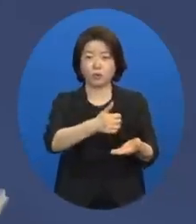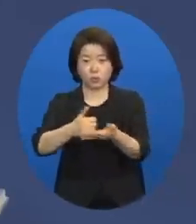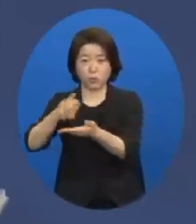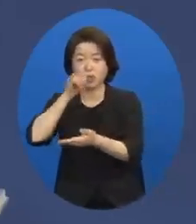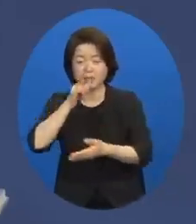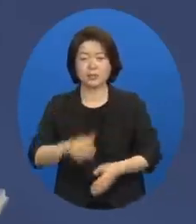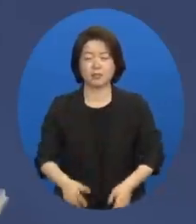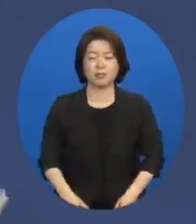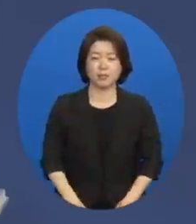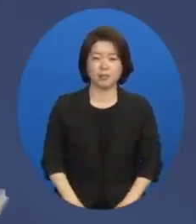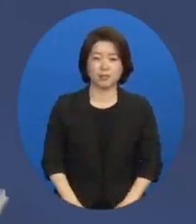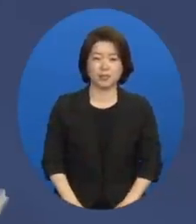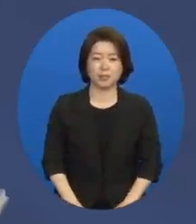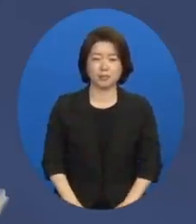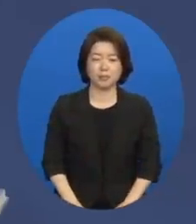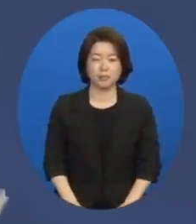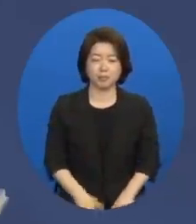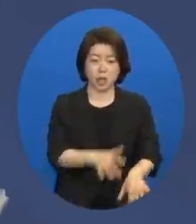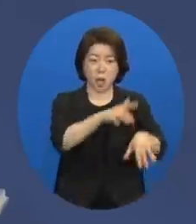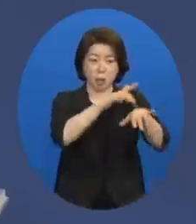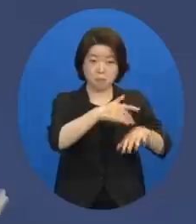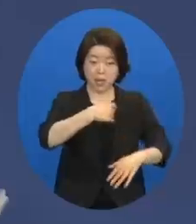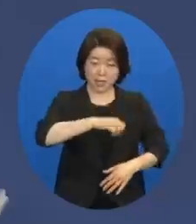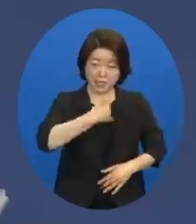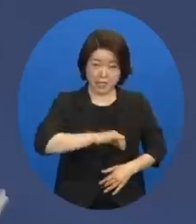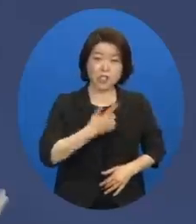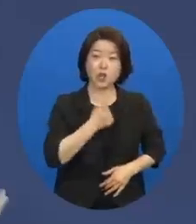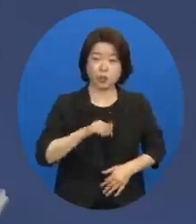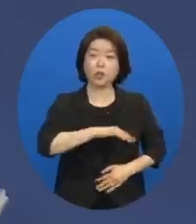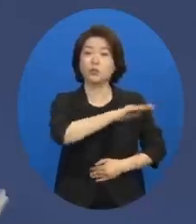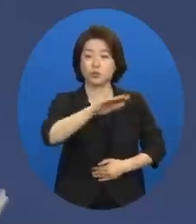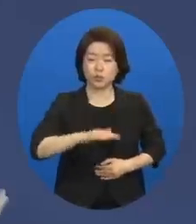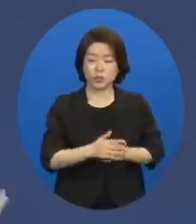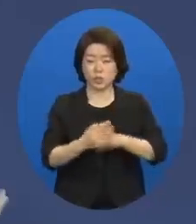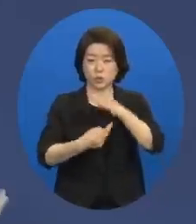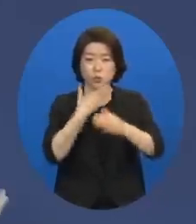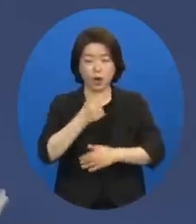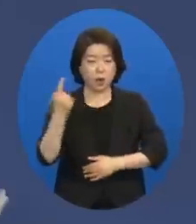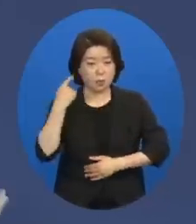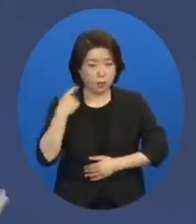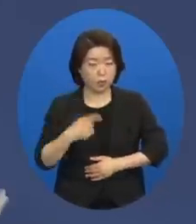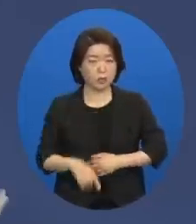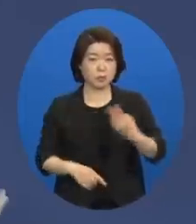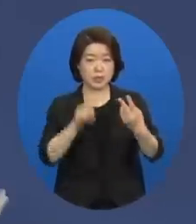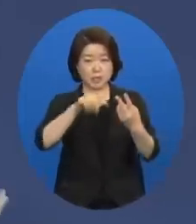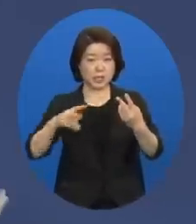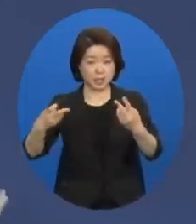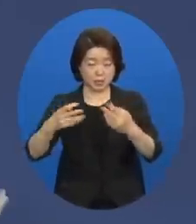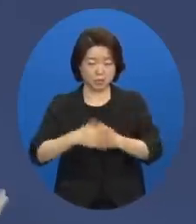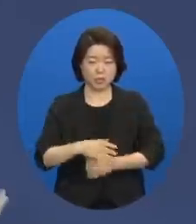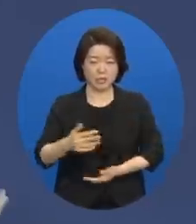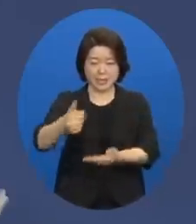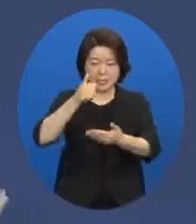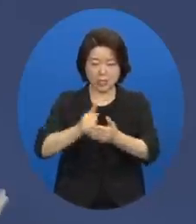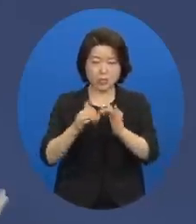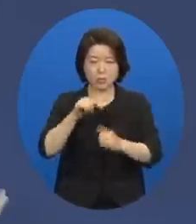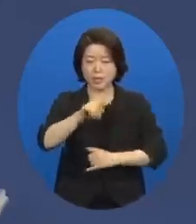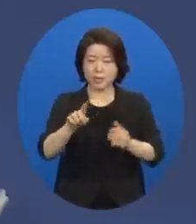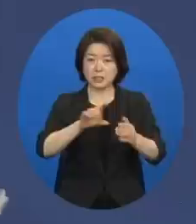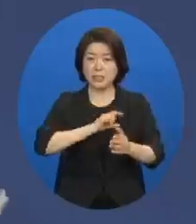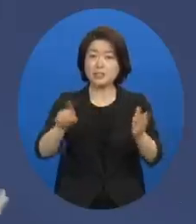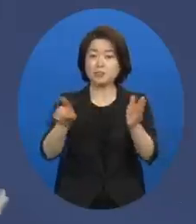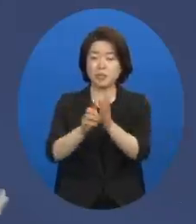주셨습니다. 마귀의 자식이었던 우리를 요한복음 1장 12절 영접하는 자 곧 그 이름을 믿는 자들에게는